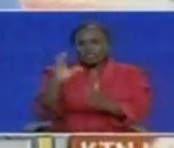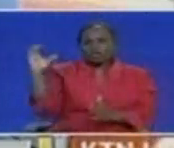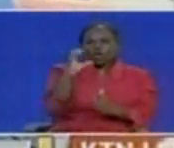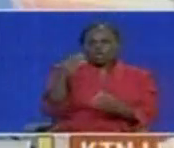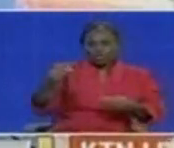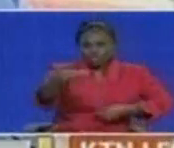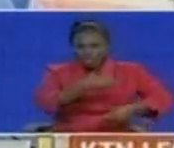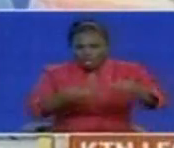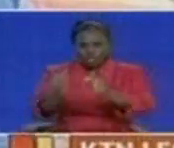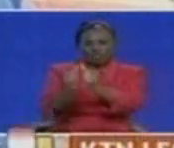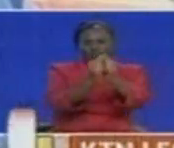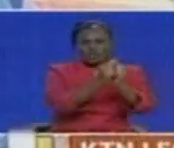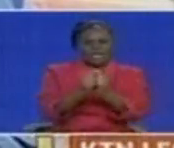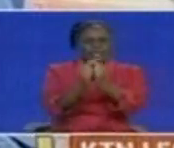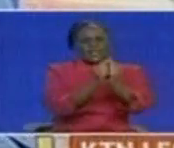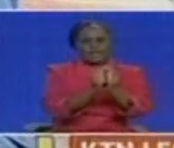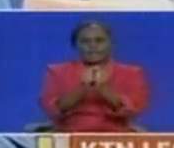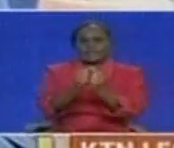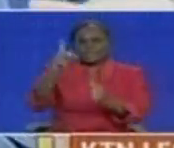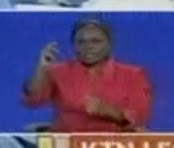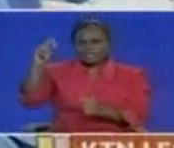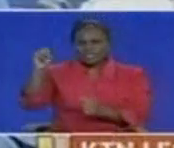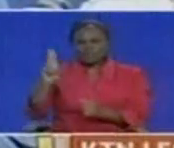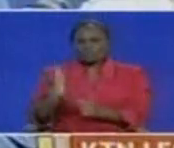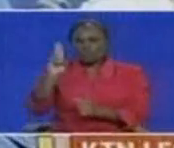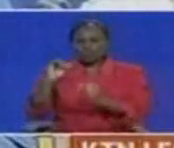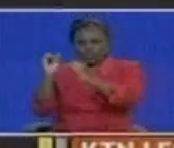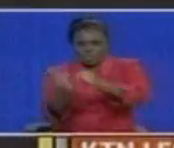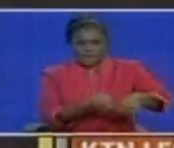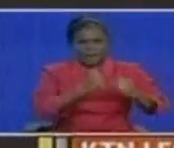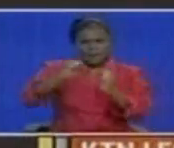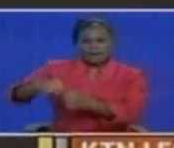taifa. Frank Otieno, KTN Leo, katika Uhuru Park, Nairobi.